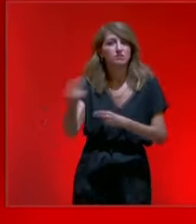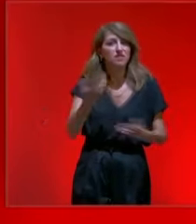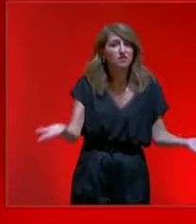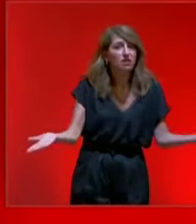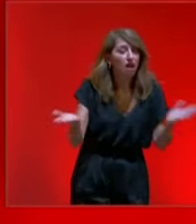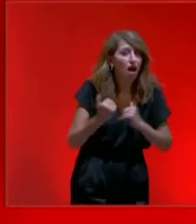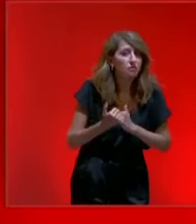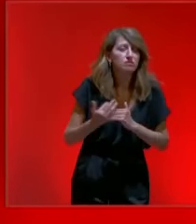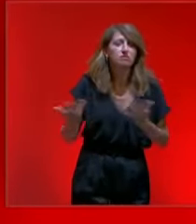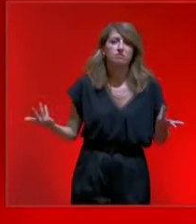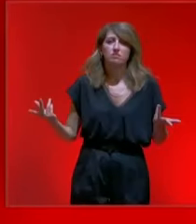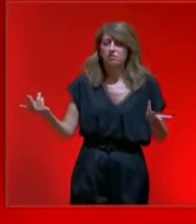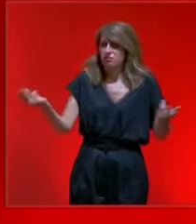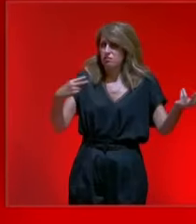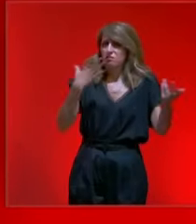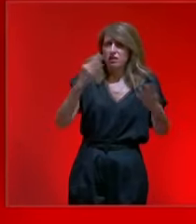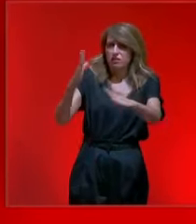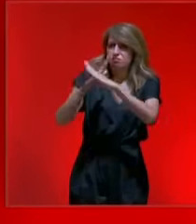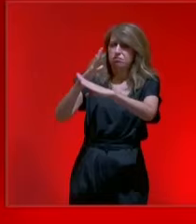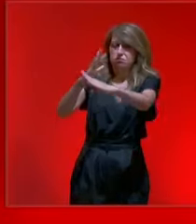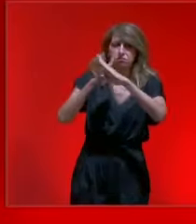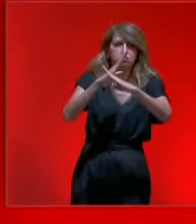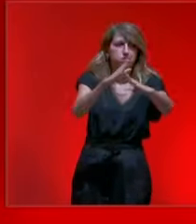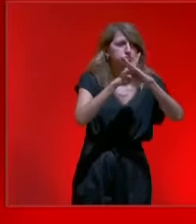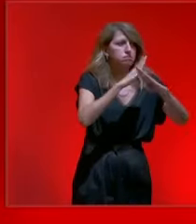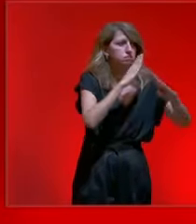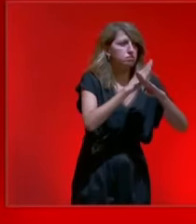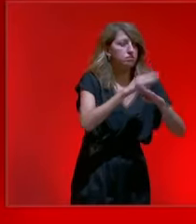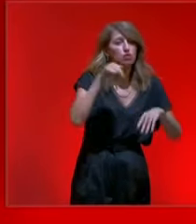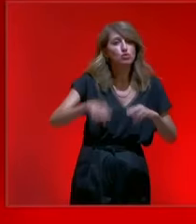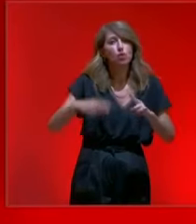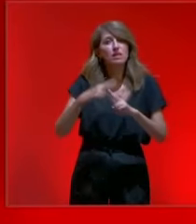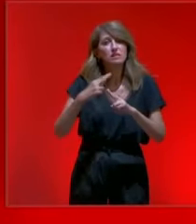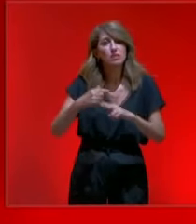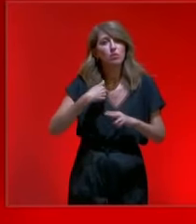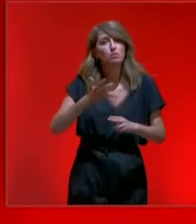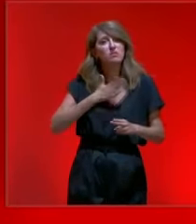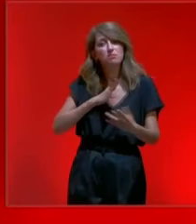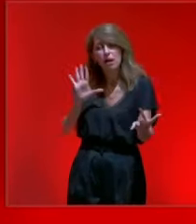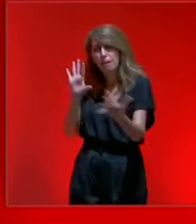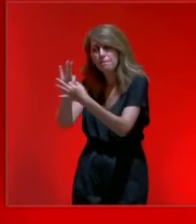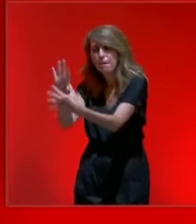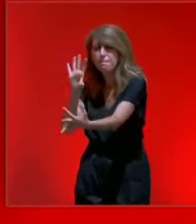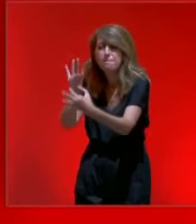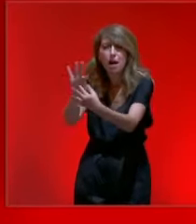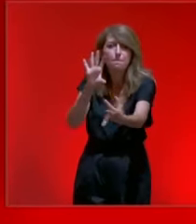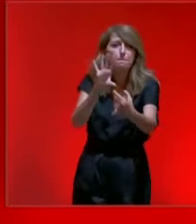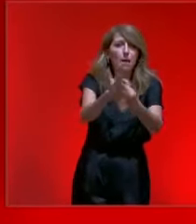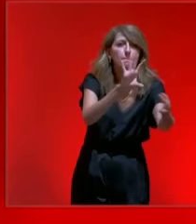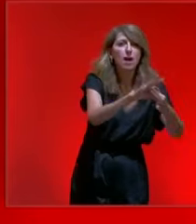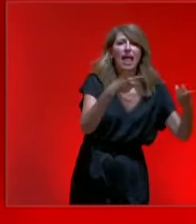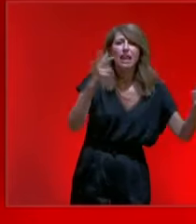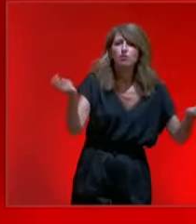με τα στρώματα της μισθωτής εργασίας και της επιφάλειας, αλλά και με τους αυτοαπασχολούμενους και τους μικρομεσαίους. Και αυτό δεν μπορεί να γίνει